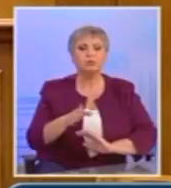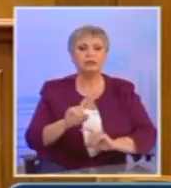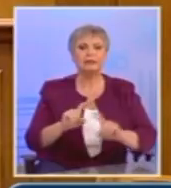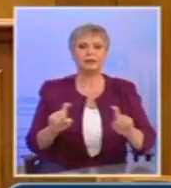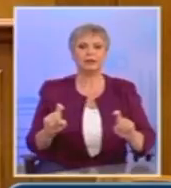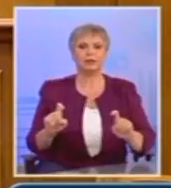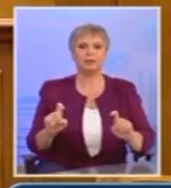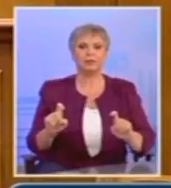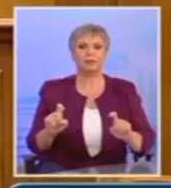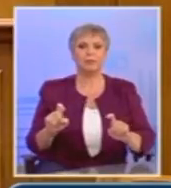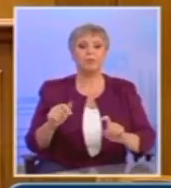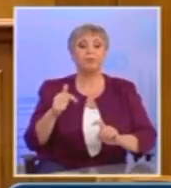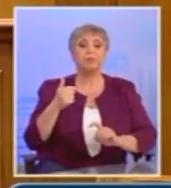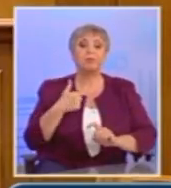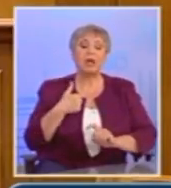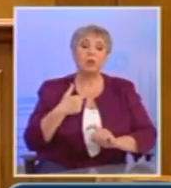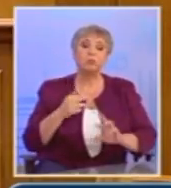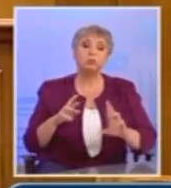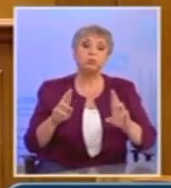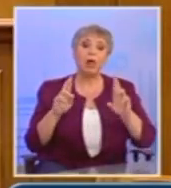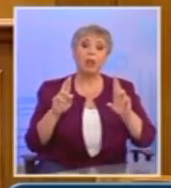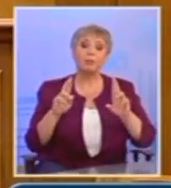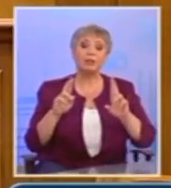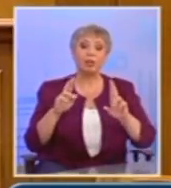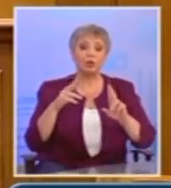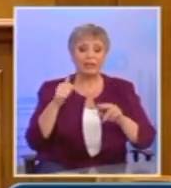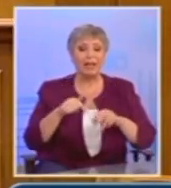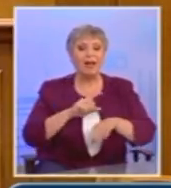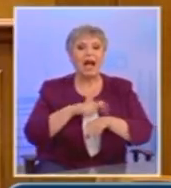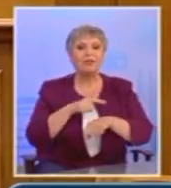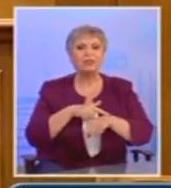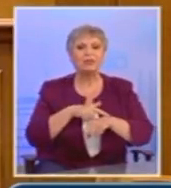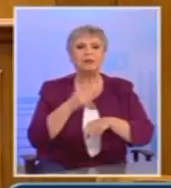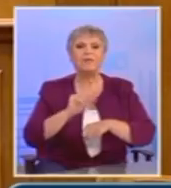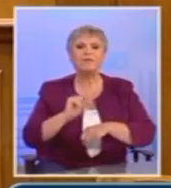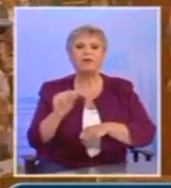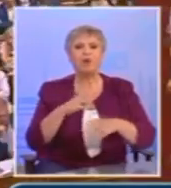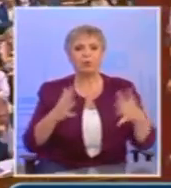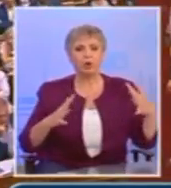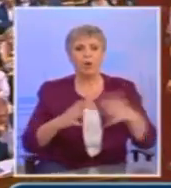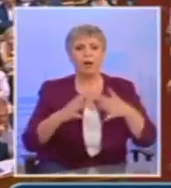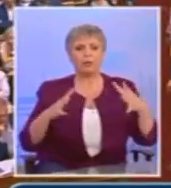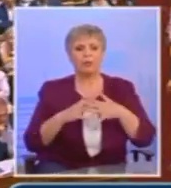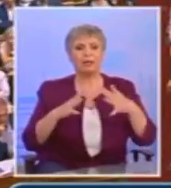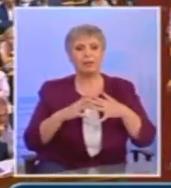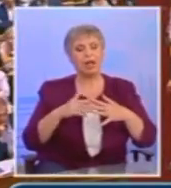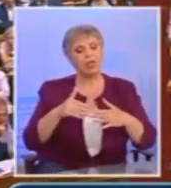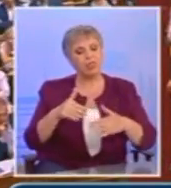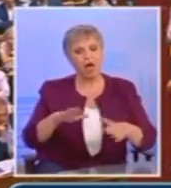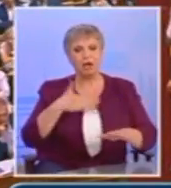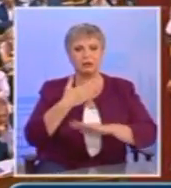Φτάνουμε λοιπόν, ελπίζω, στο τέλος μιας πολύ σκληρής μάχης που σημάδεψε